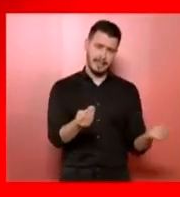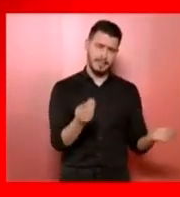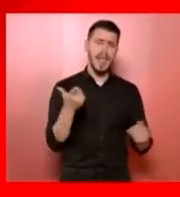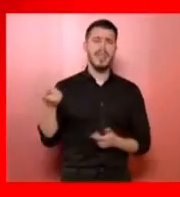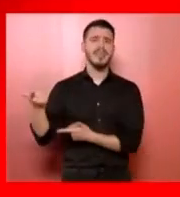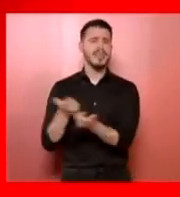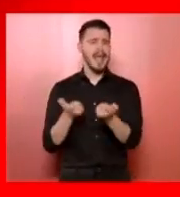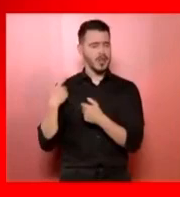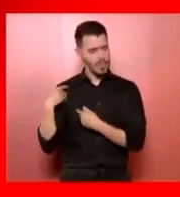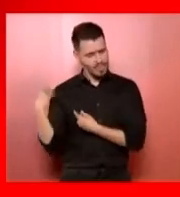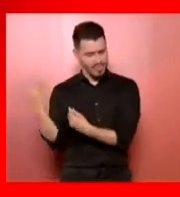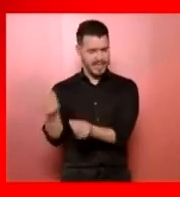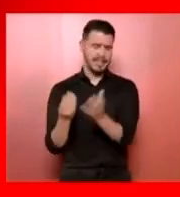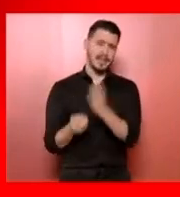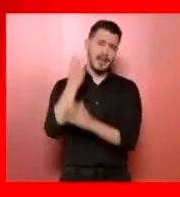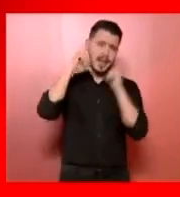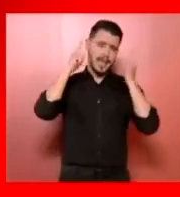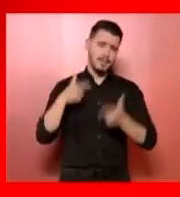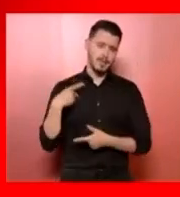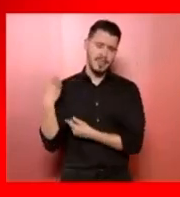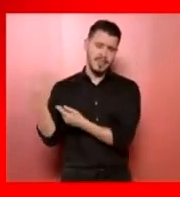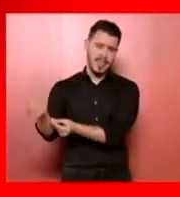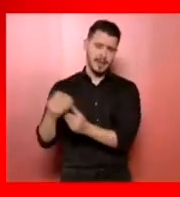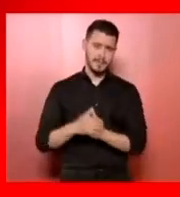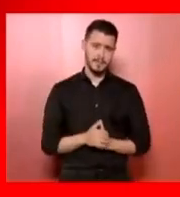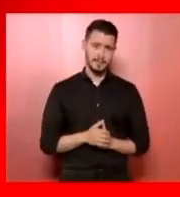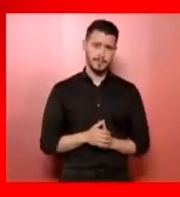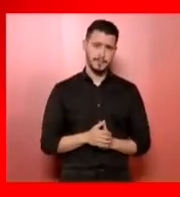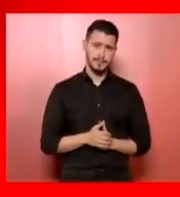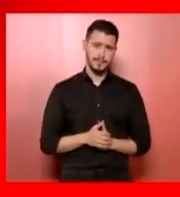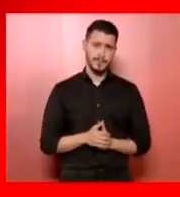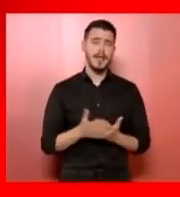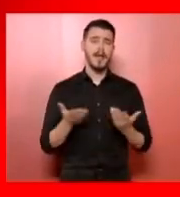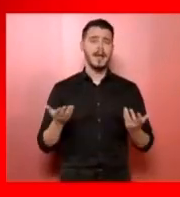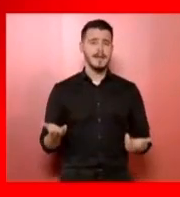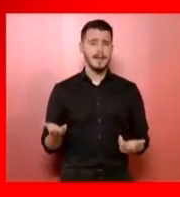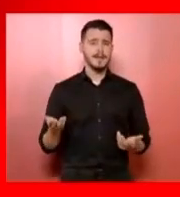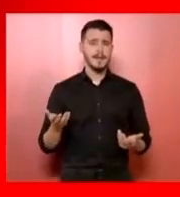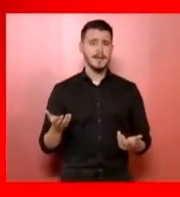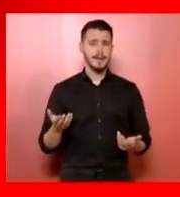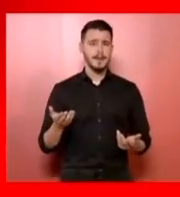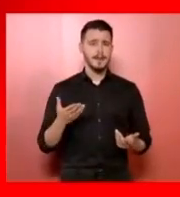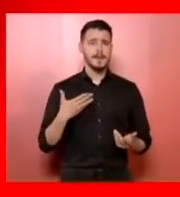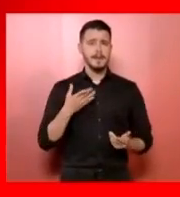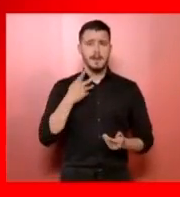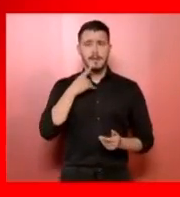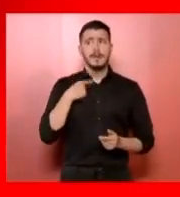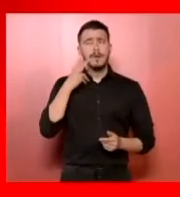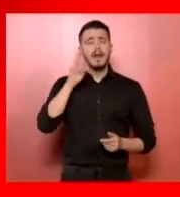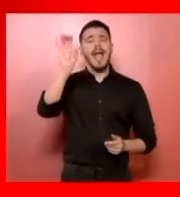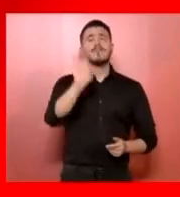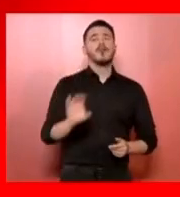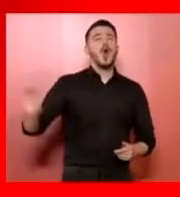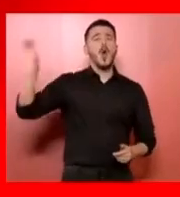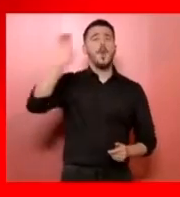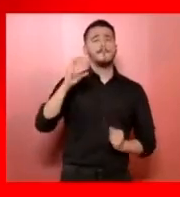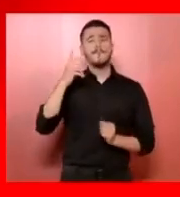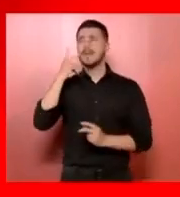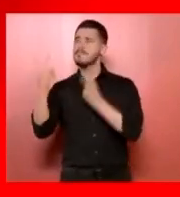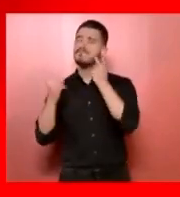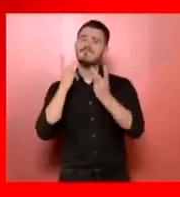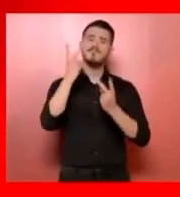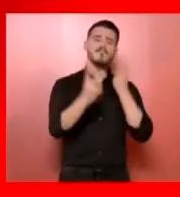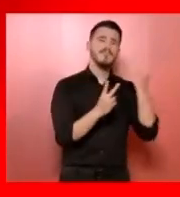Δημοκρατία. Αλλά έχουμε μάθει από όλες τις μεγάλες πόλεις της Ευρώπης ότι αυτές οι